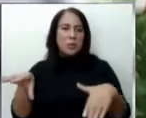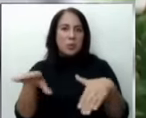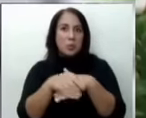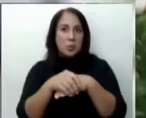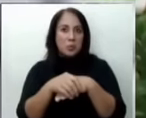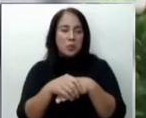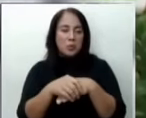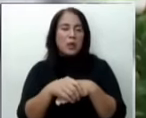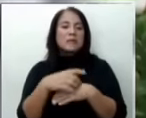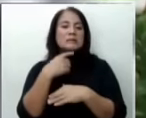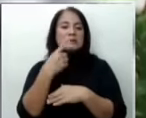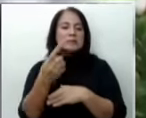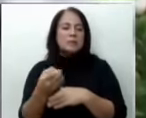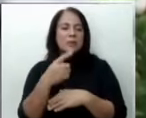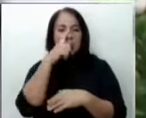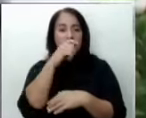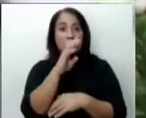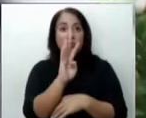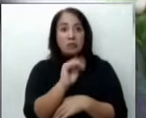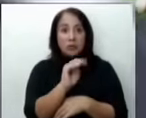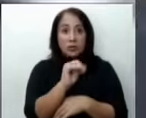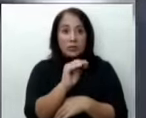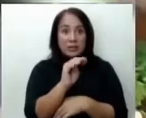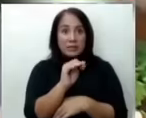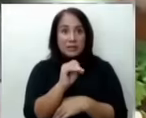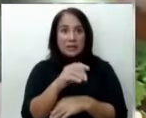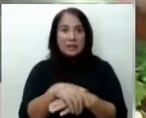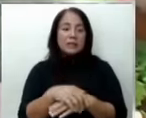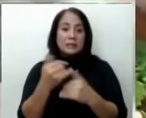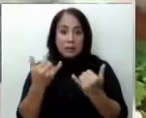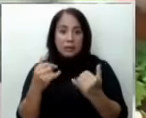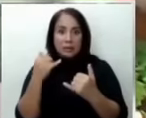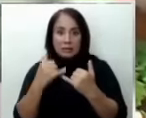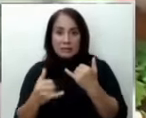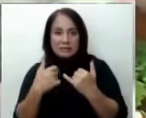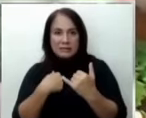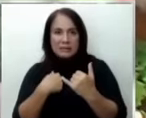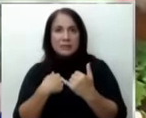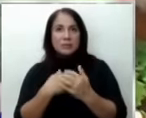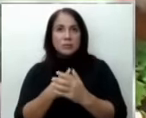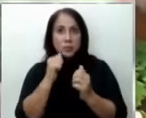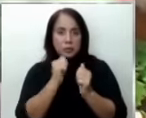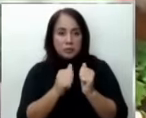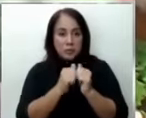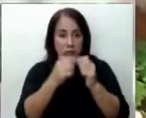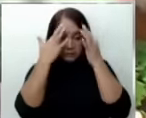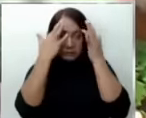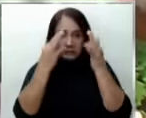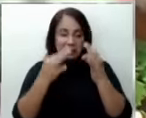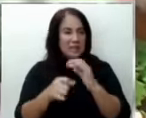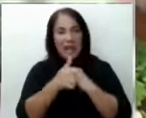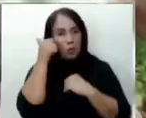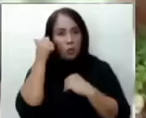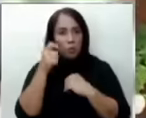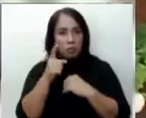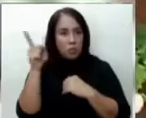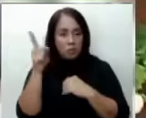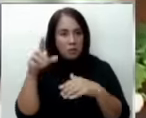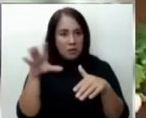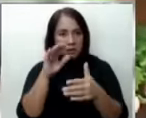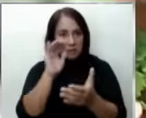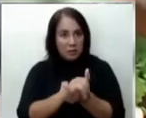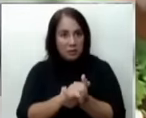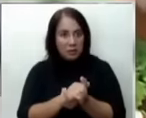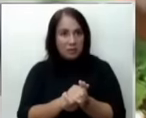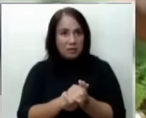raw, nung 14-anyos pa lang siya at nitong huli lang. So yung sariling desisyon mo, ayaw mo talaga mag-asawa rin? Ayaw po. Parang hindi